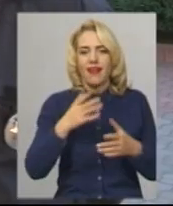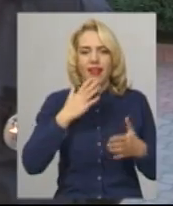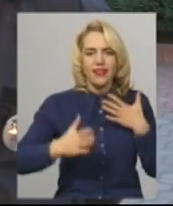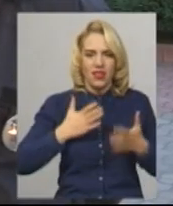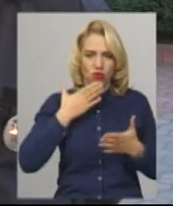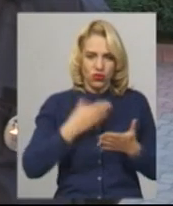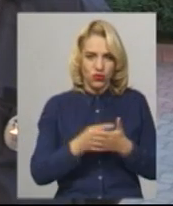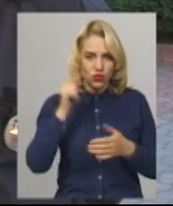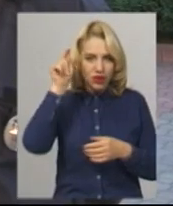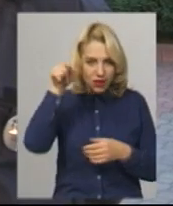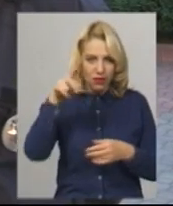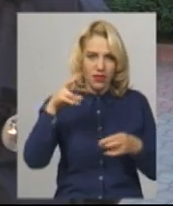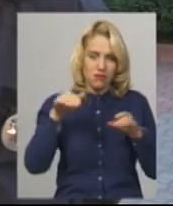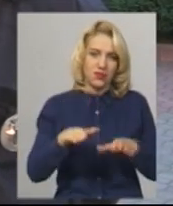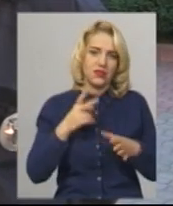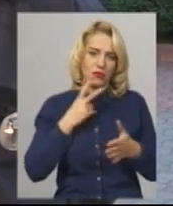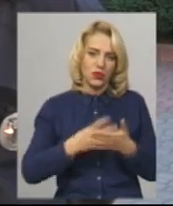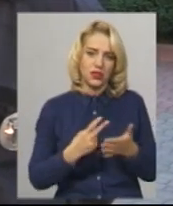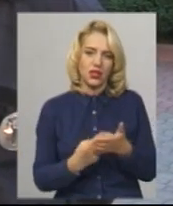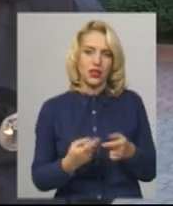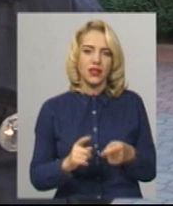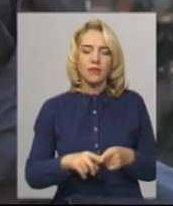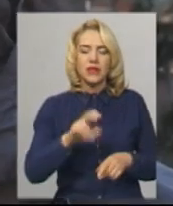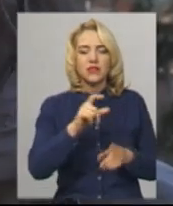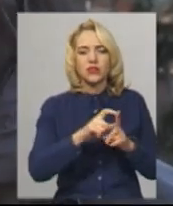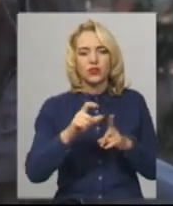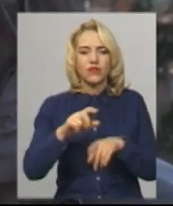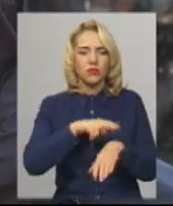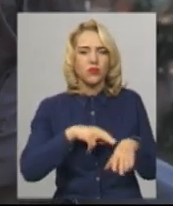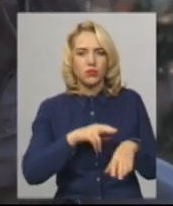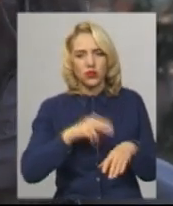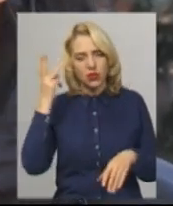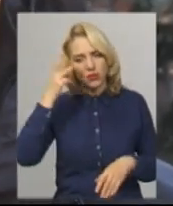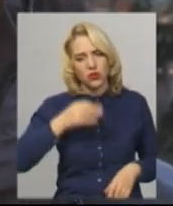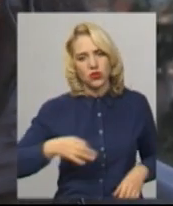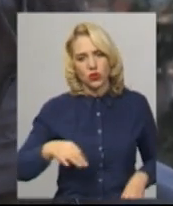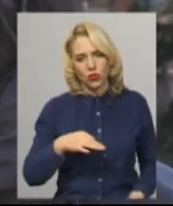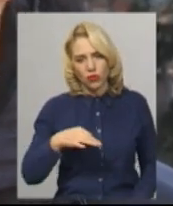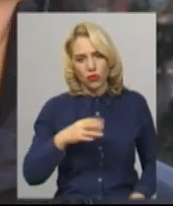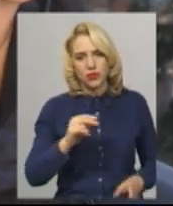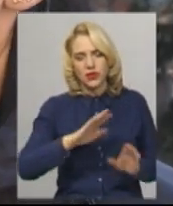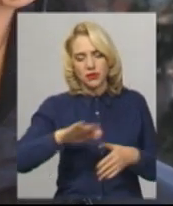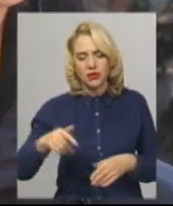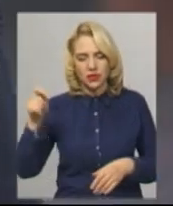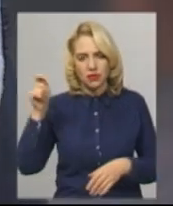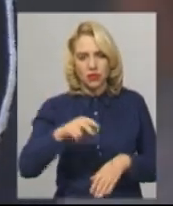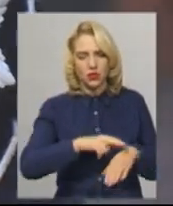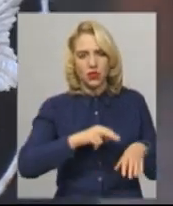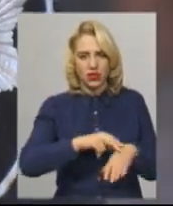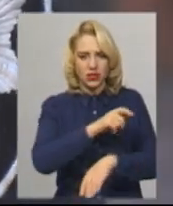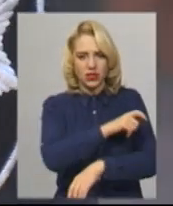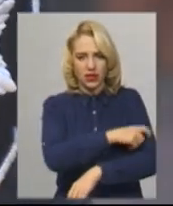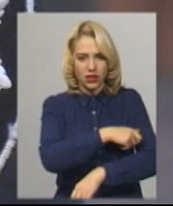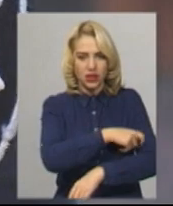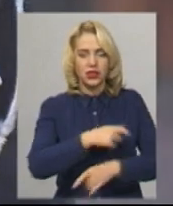За словами поліцейської роти номер 4 батальйону управління патрульної поліції Хмельницької області Роксолани Середюк, після приїзду патрульних поліцейських